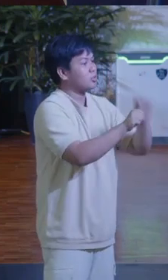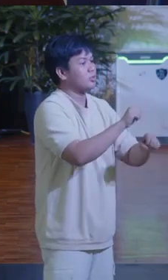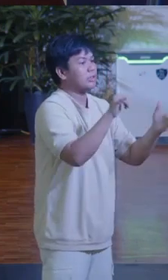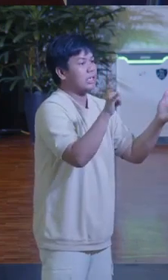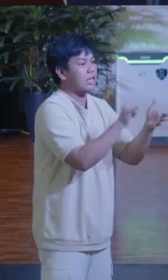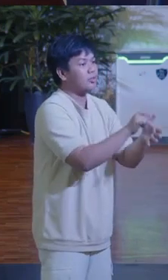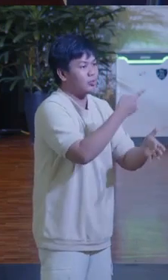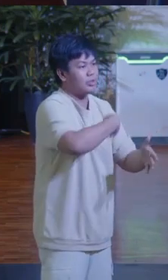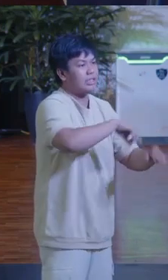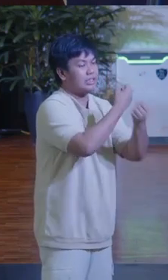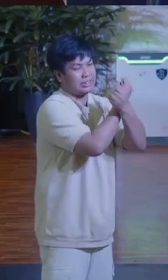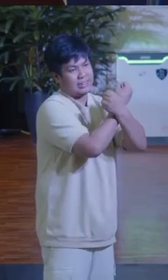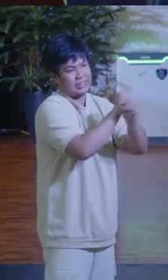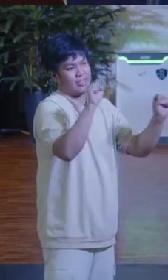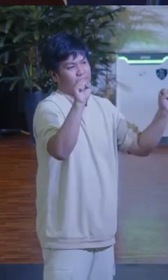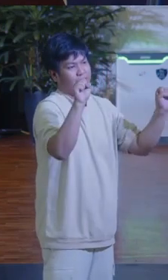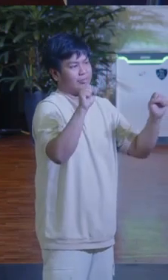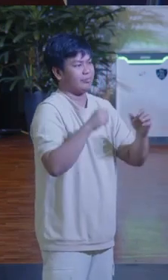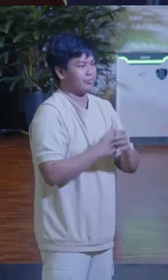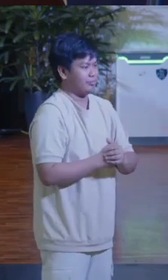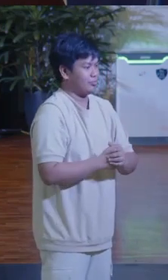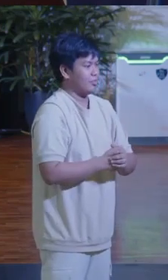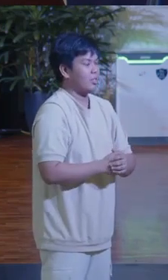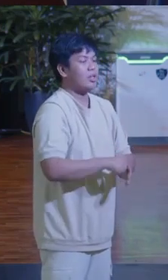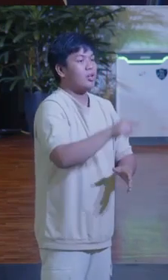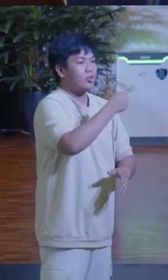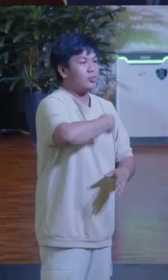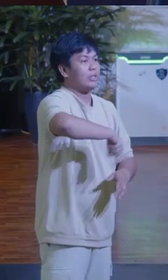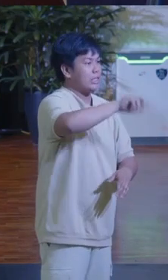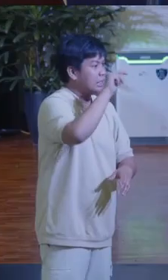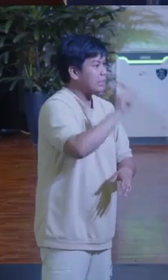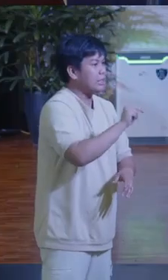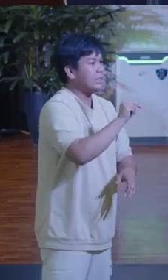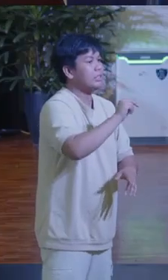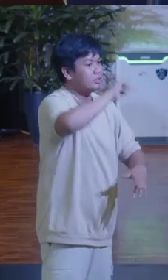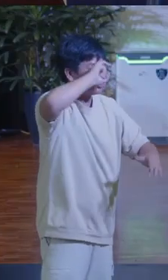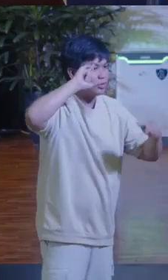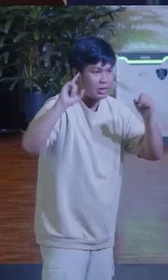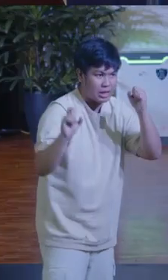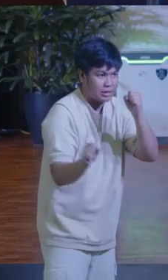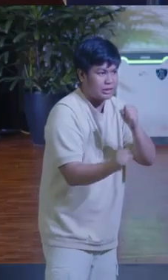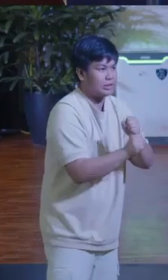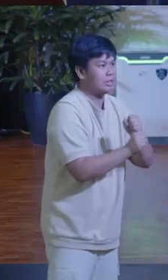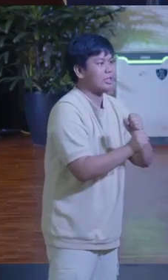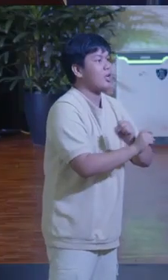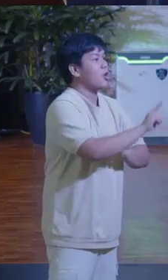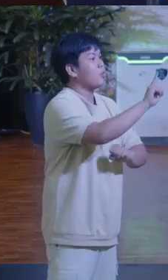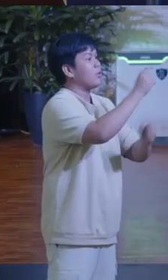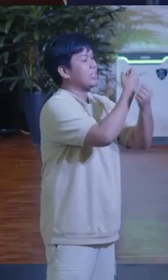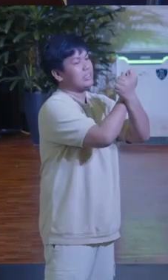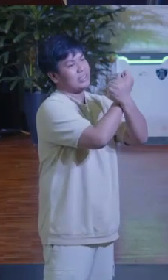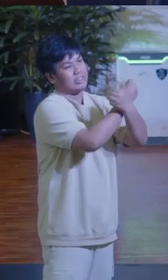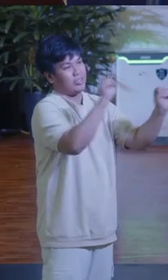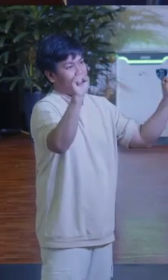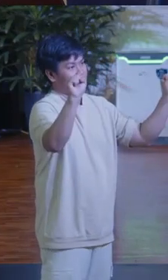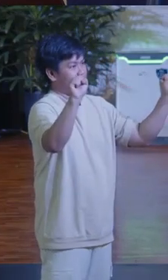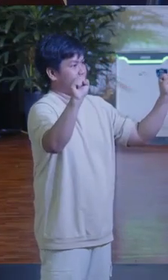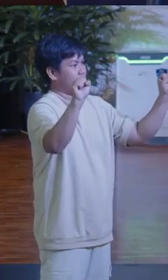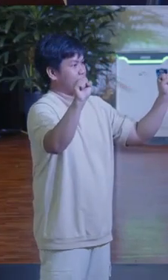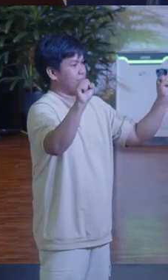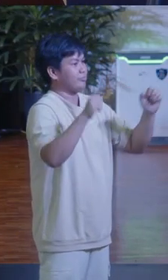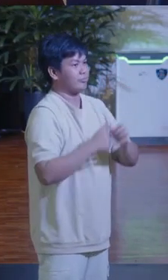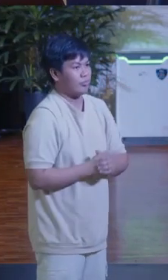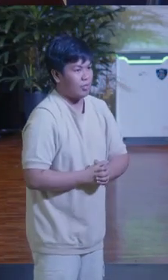tayo ay maligtas. Kailangan nating umasa sa isang tagapagligtas. Alam niyo